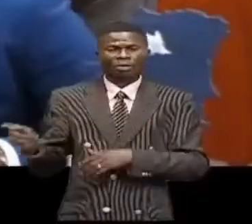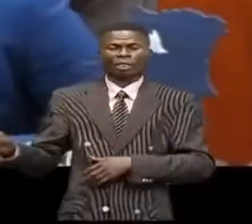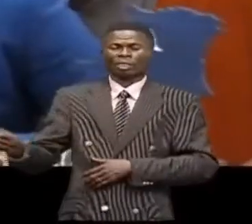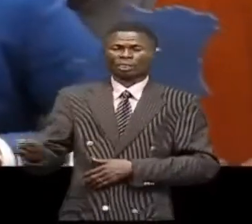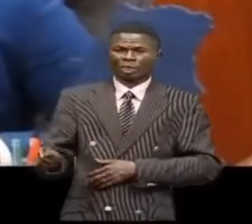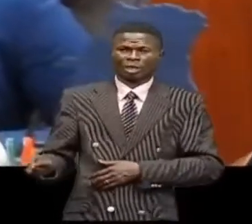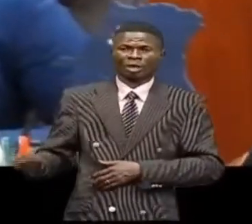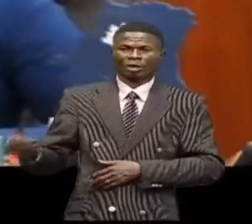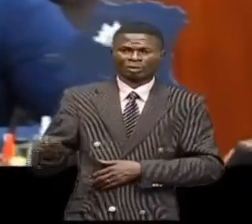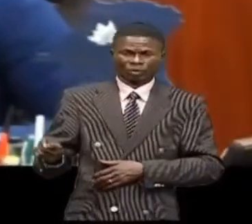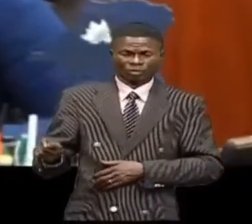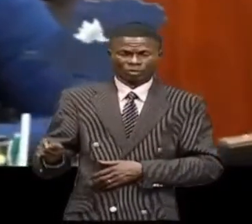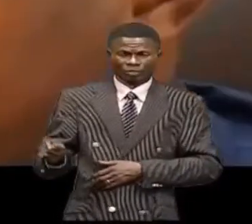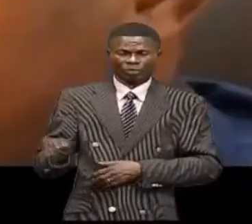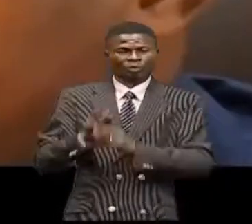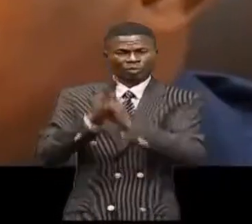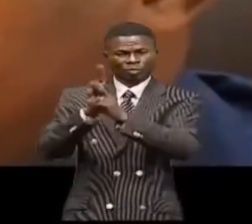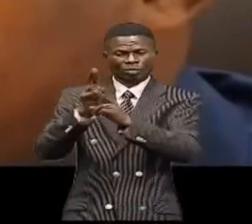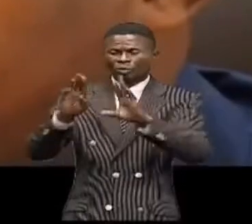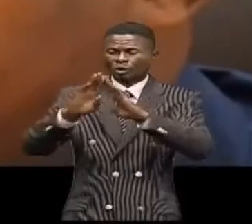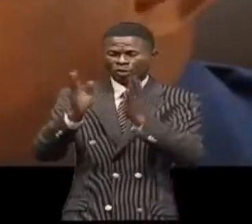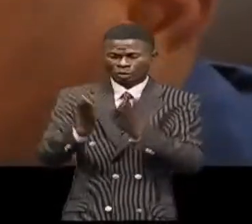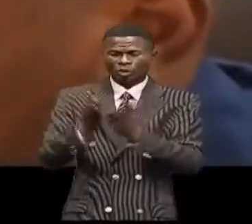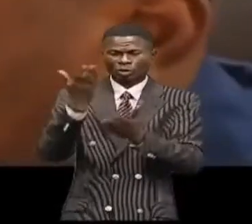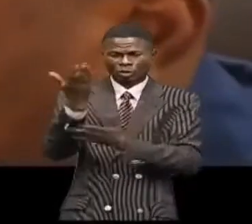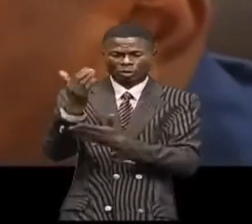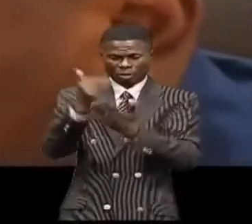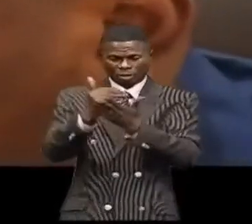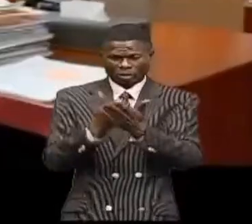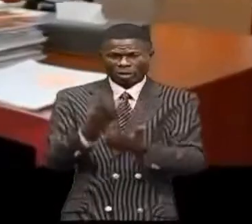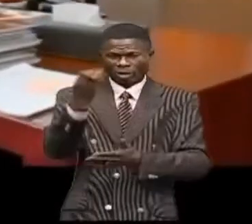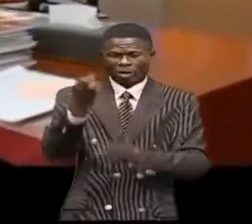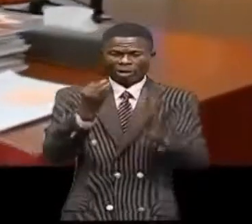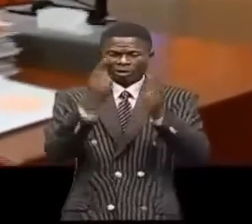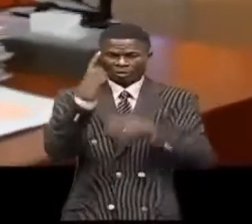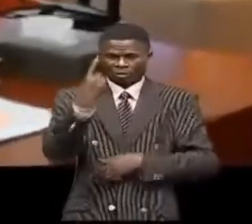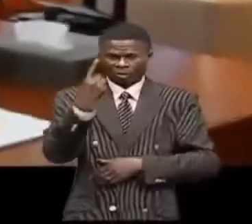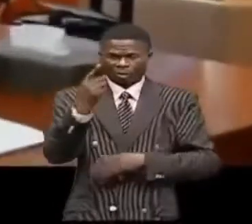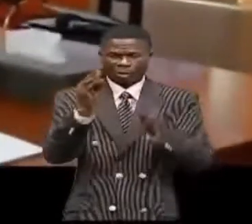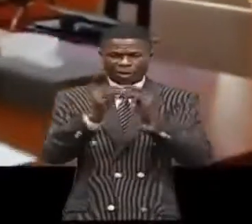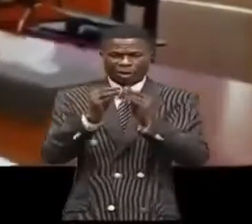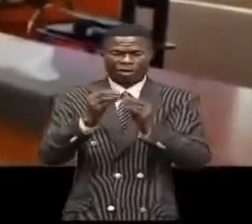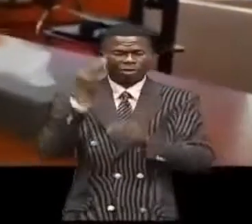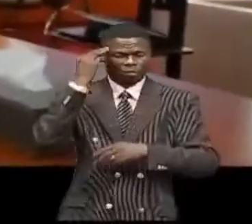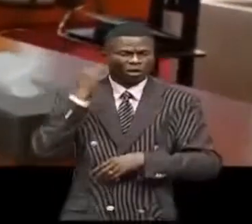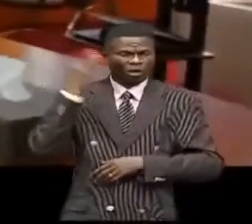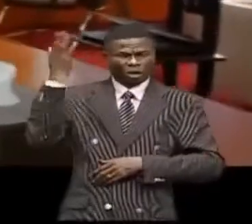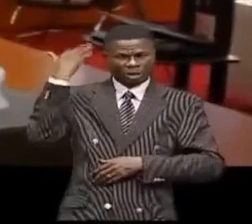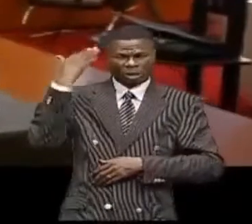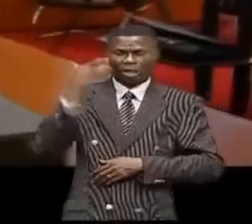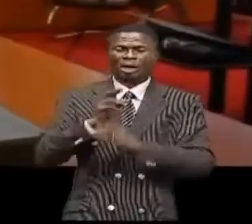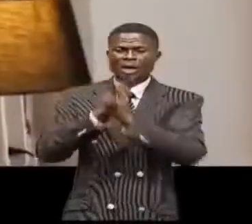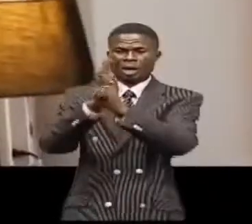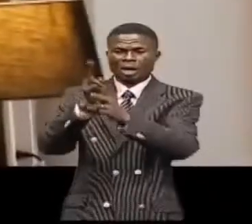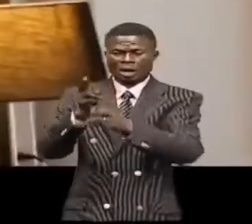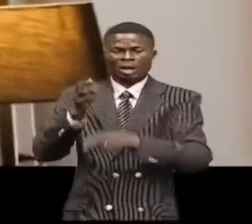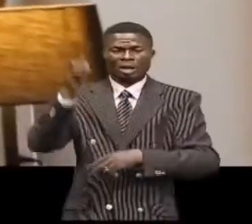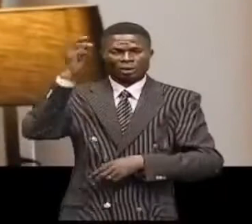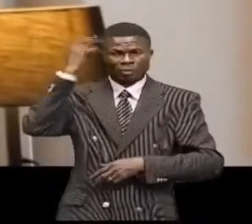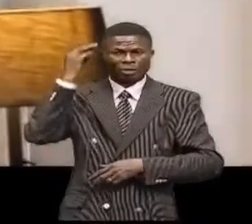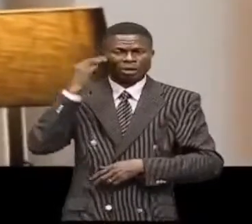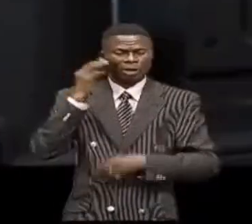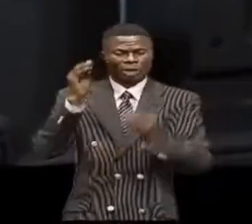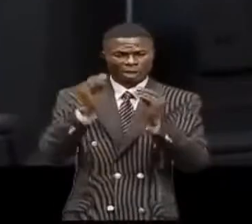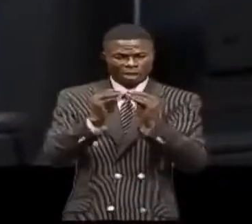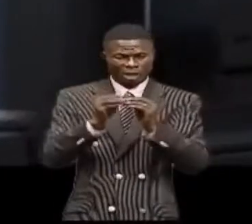territoire, faisant suite aux recommandations formulées à la 41e réunion du Conseil de ministres, a présenté au Conseil le rapport